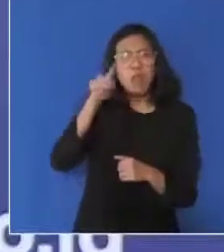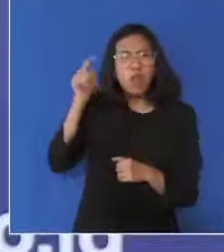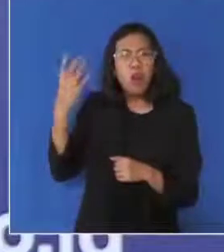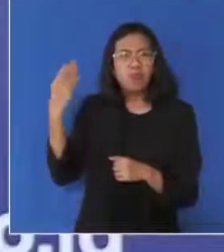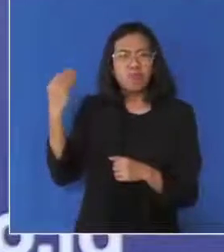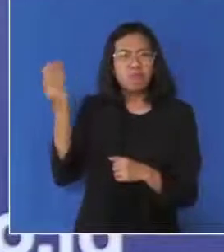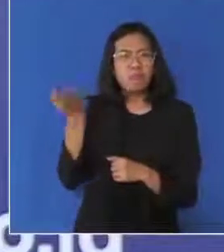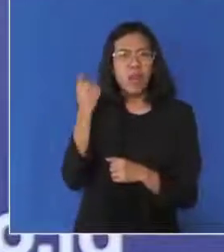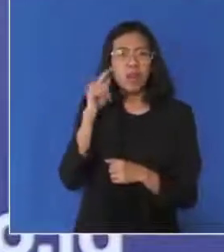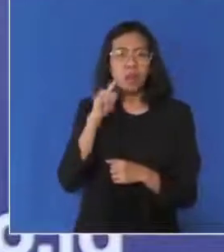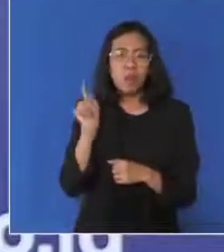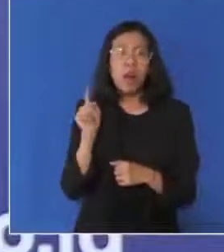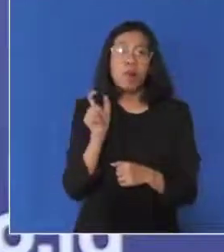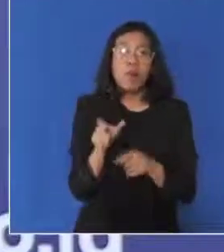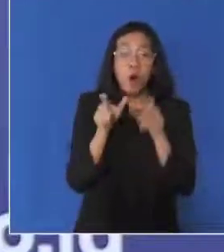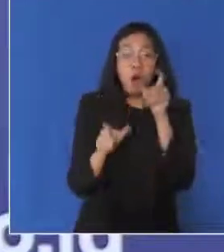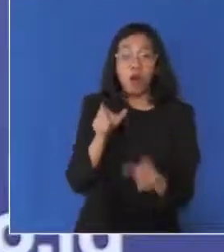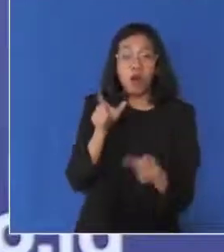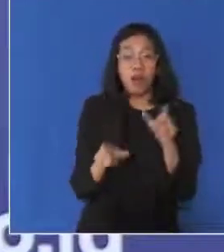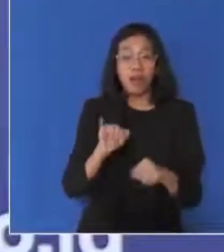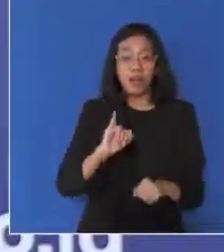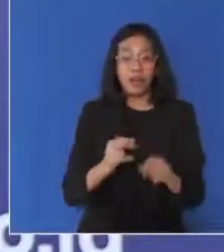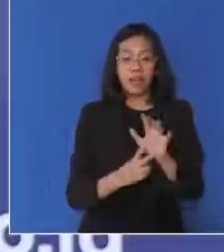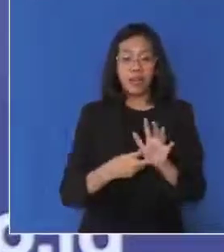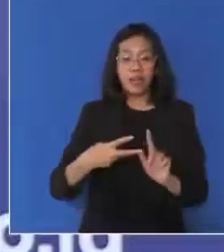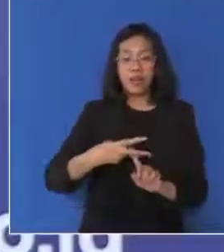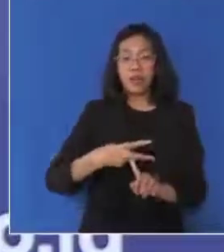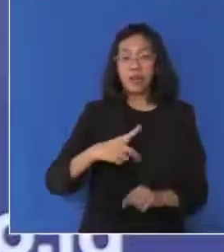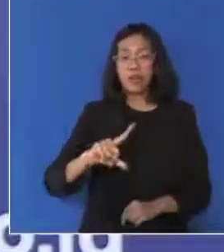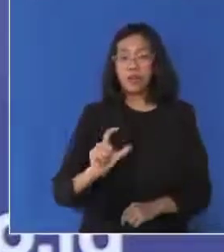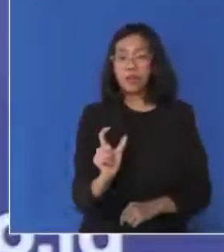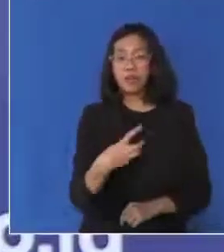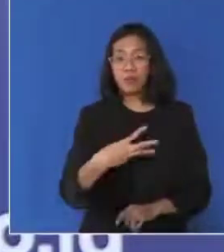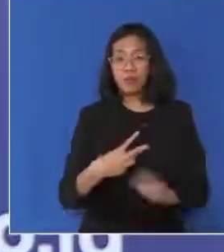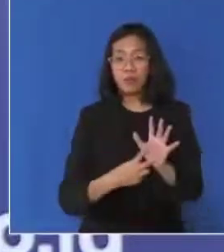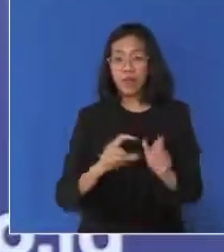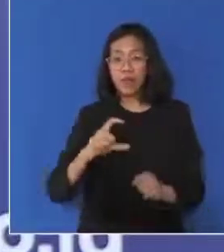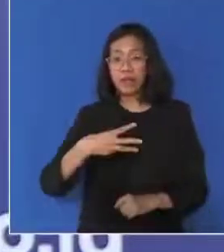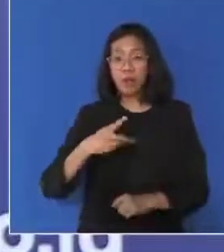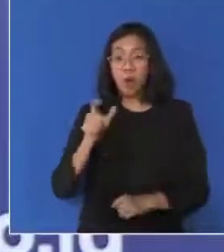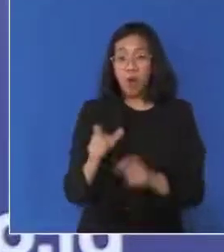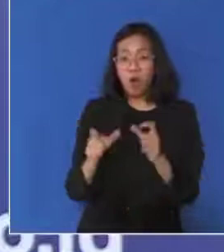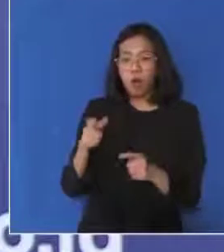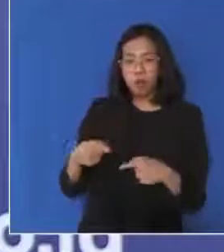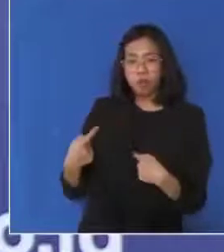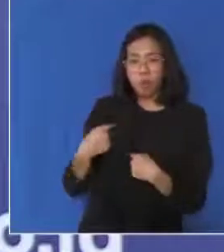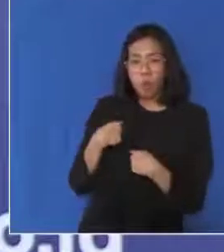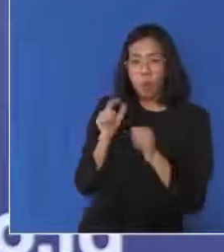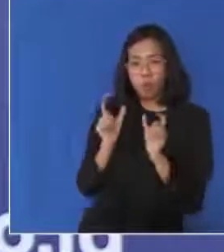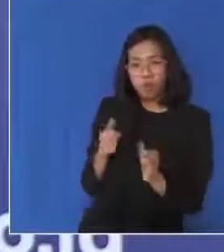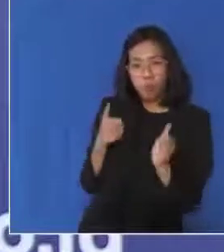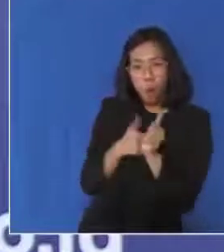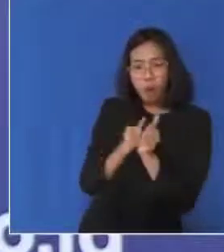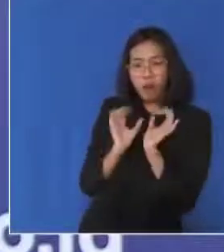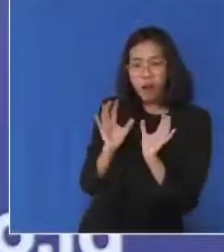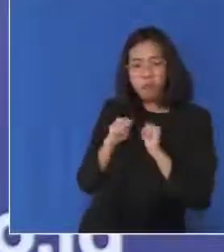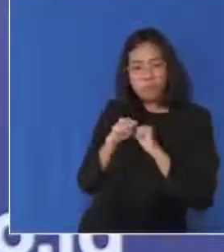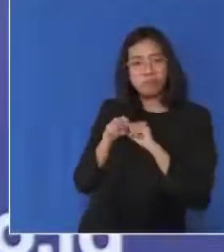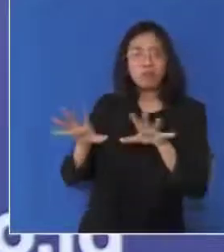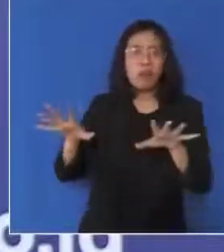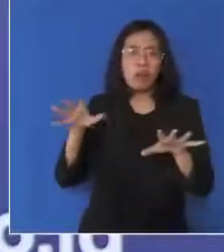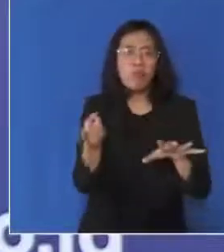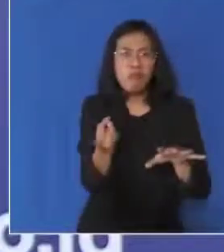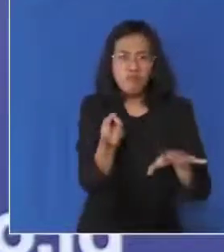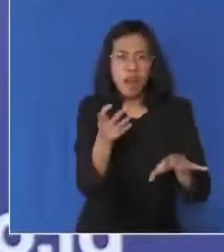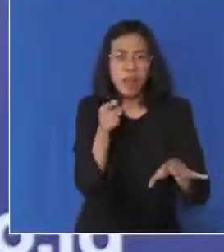kita dibilang kadang-kadang influenza itu banyak yang masih ada yang mementingkan jumlah followersnya dibandingin apa